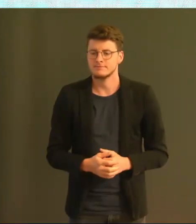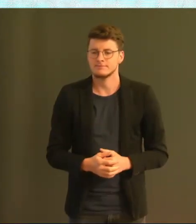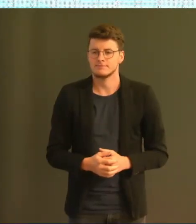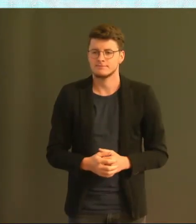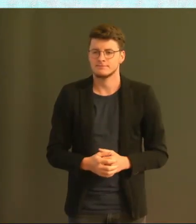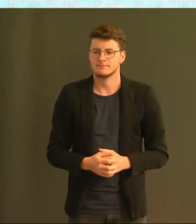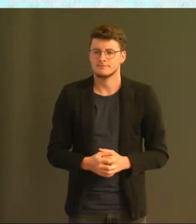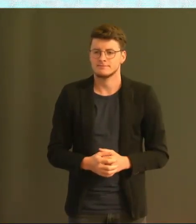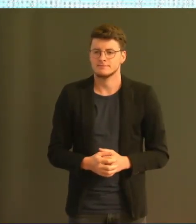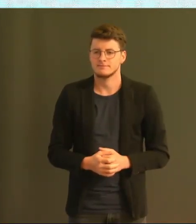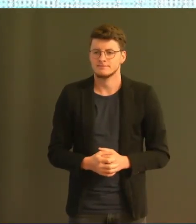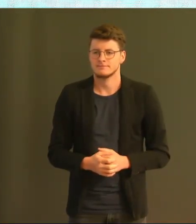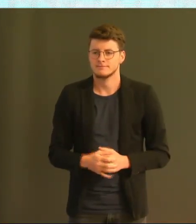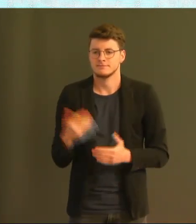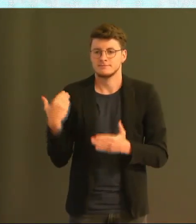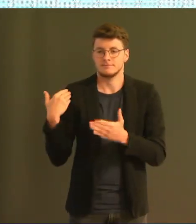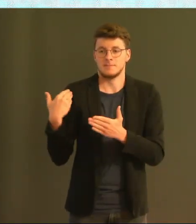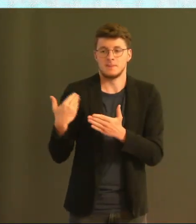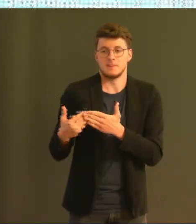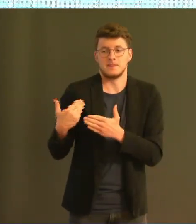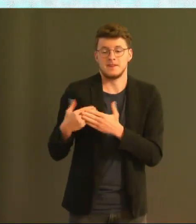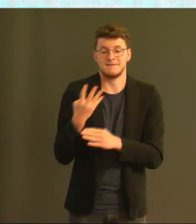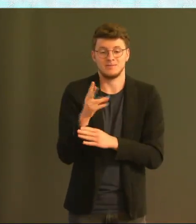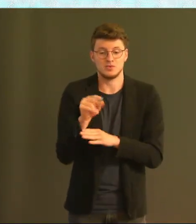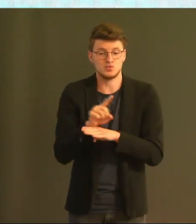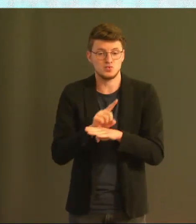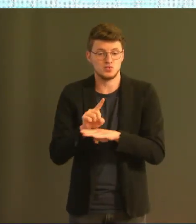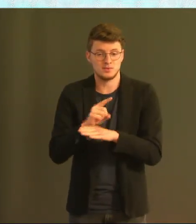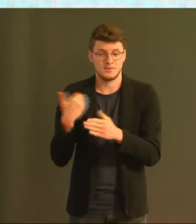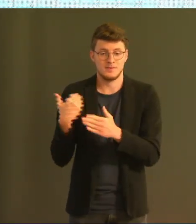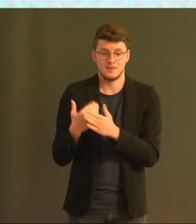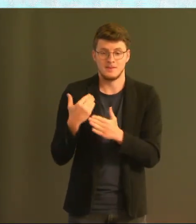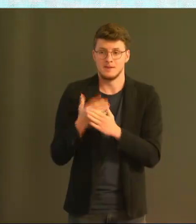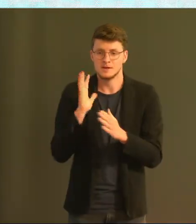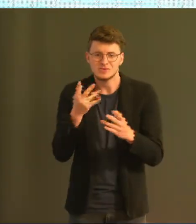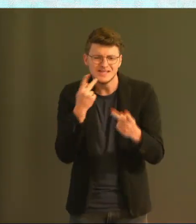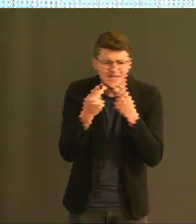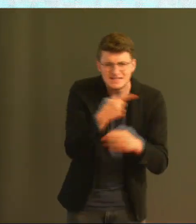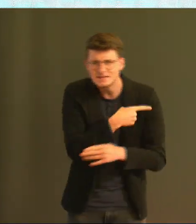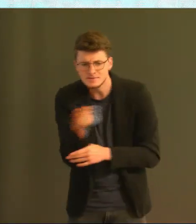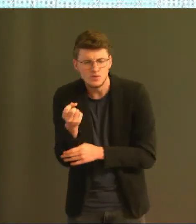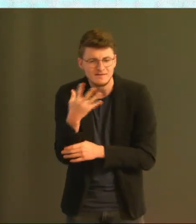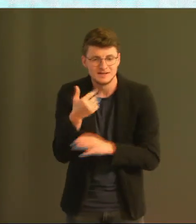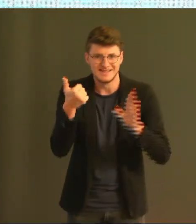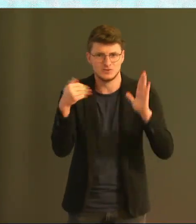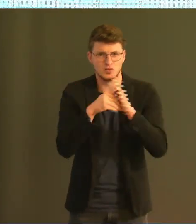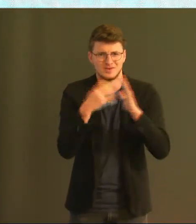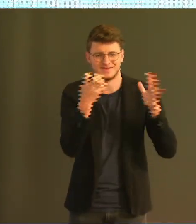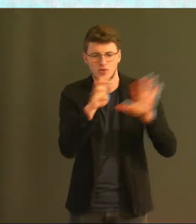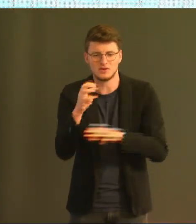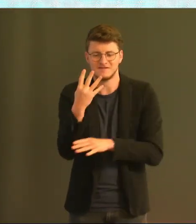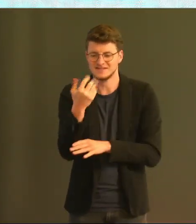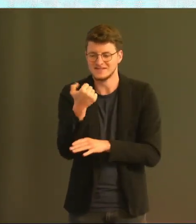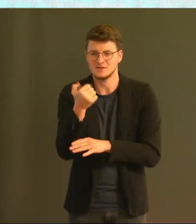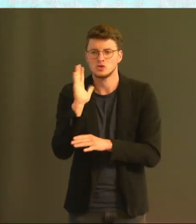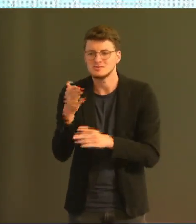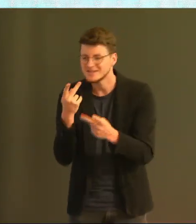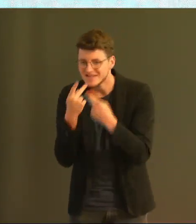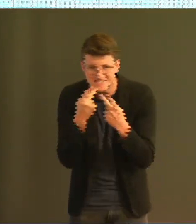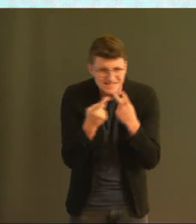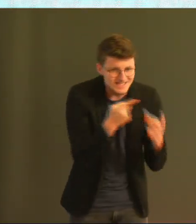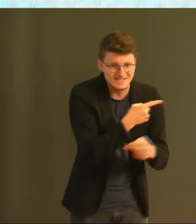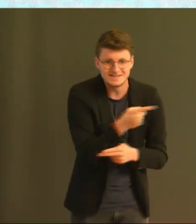norbertville interurbain total 16 2 millions d'euros financés par ce test vocaux vite